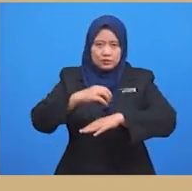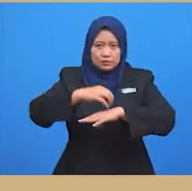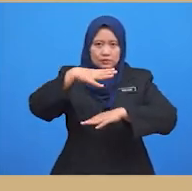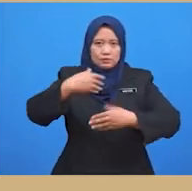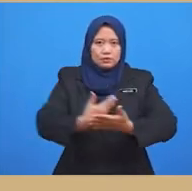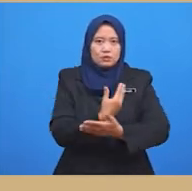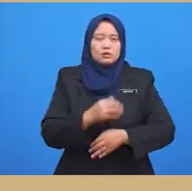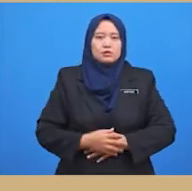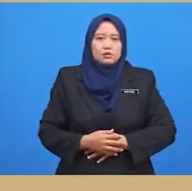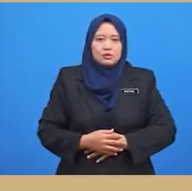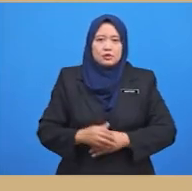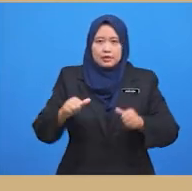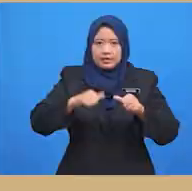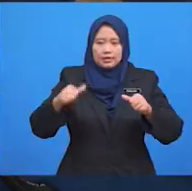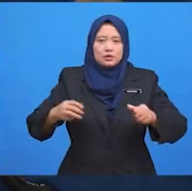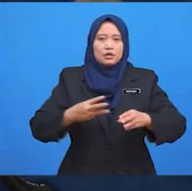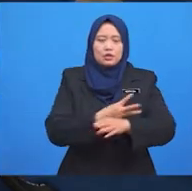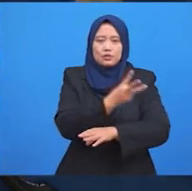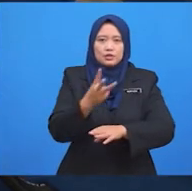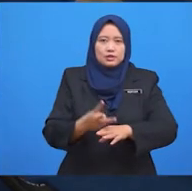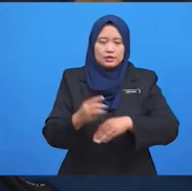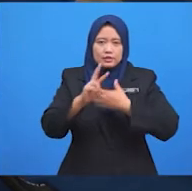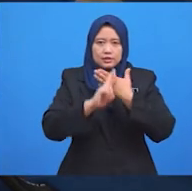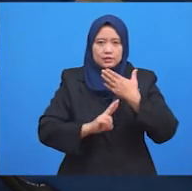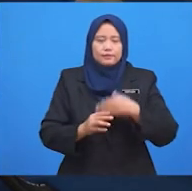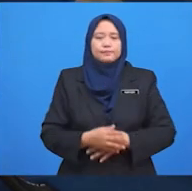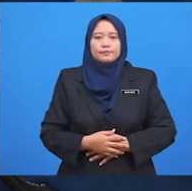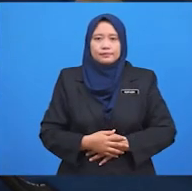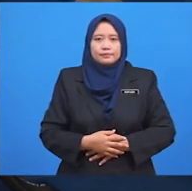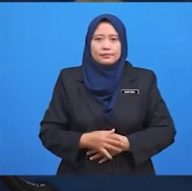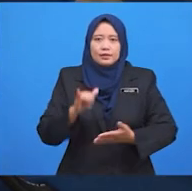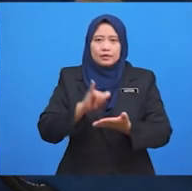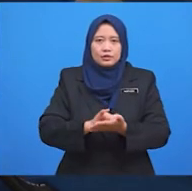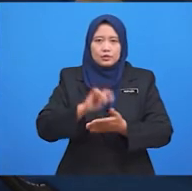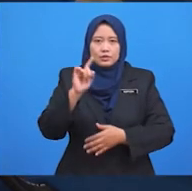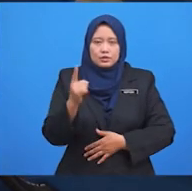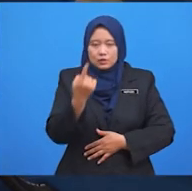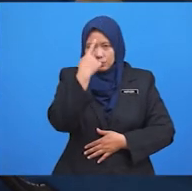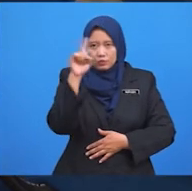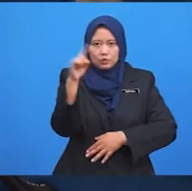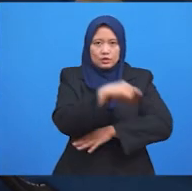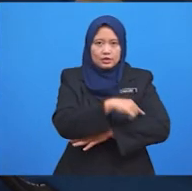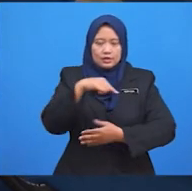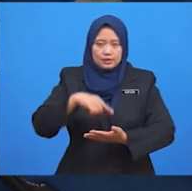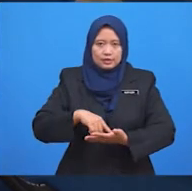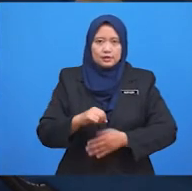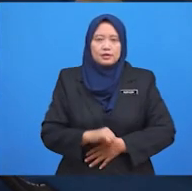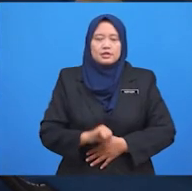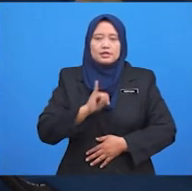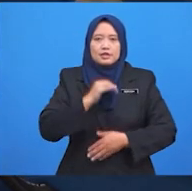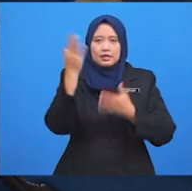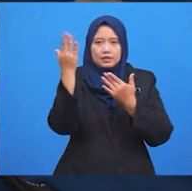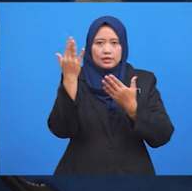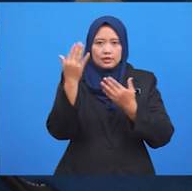elakkan kawasan pendarahan. Sekian saja sesi pembelajaran kita hari ini. Saya berharap para